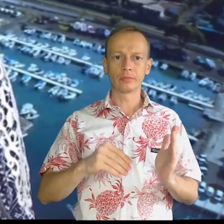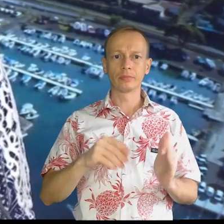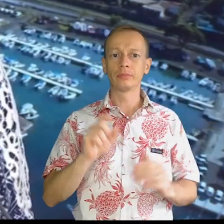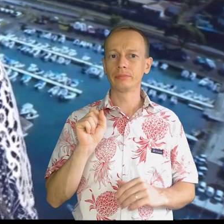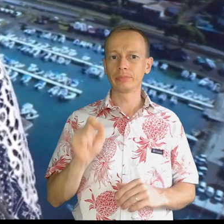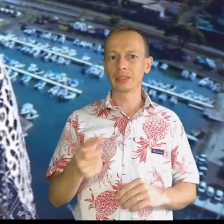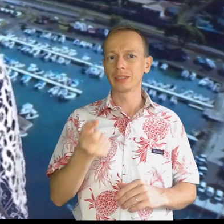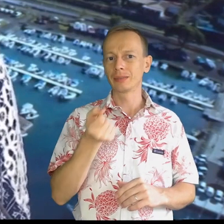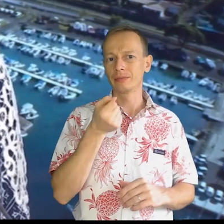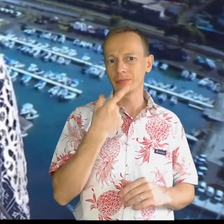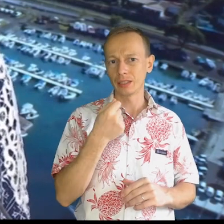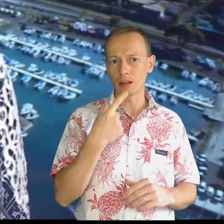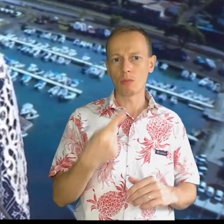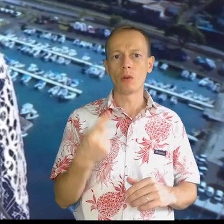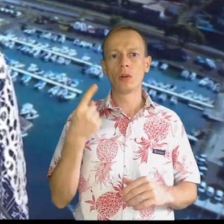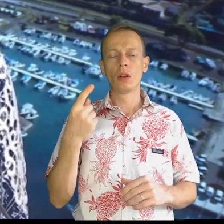sous certaines conditions de